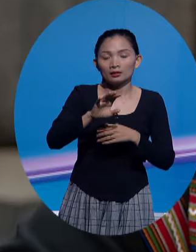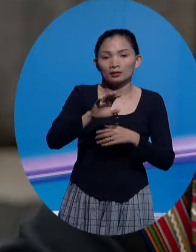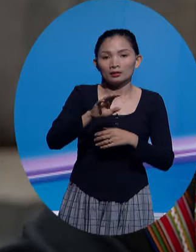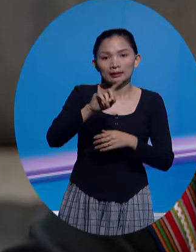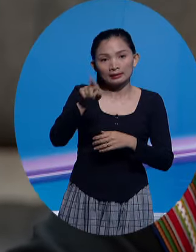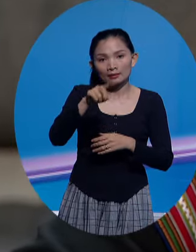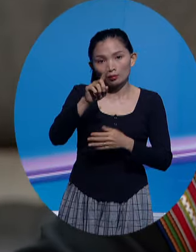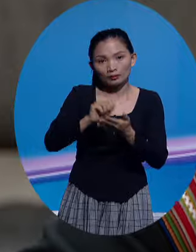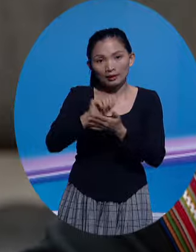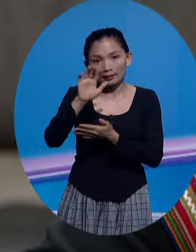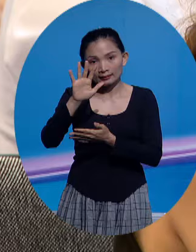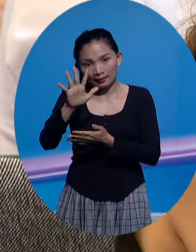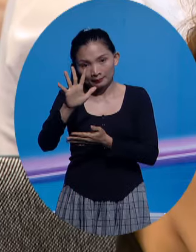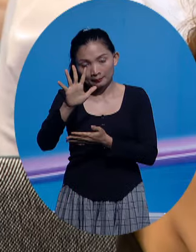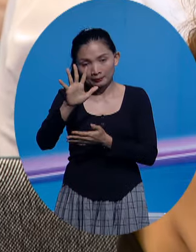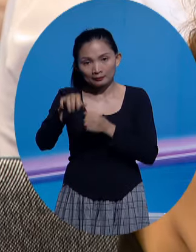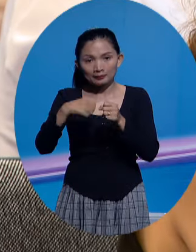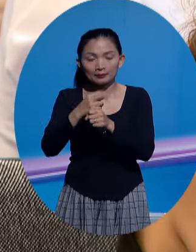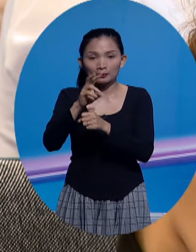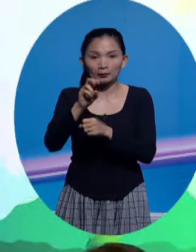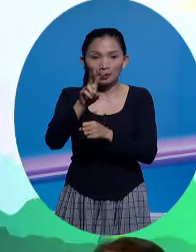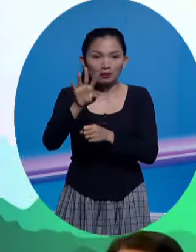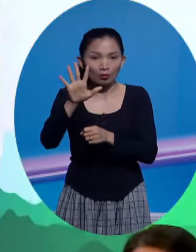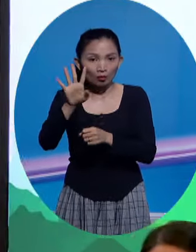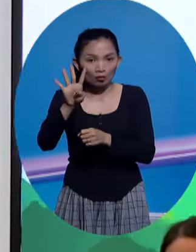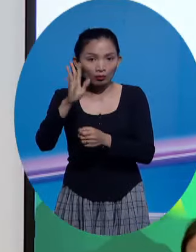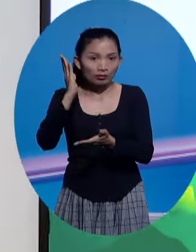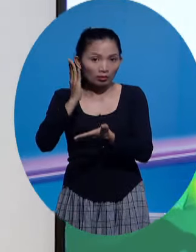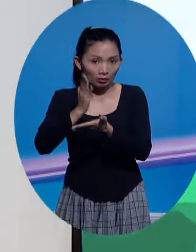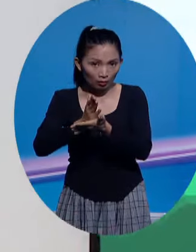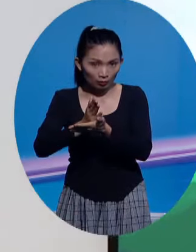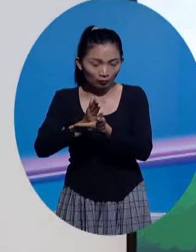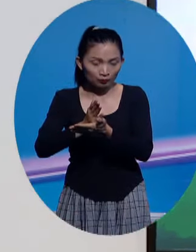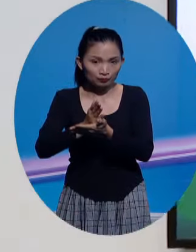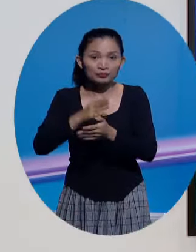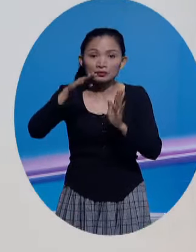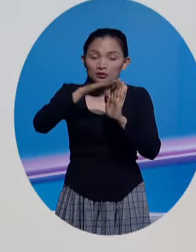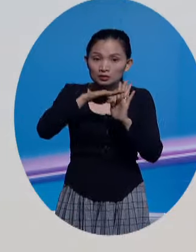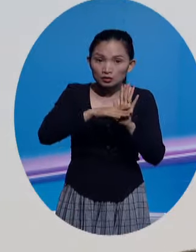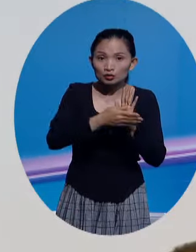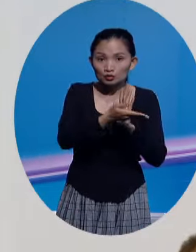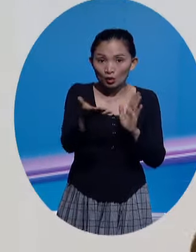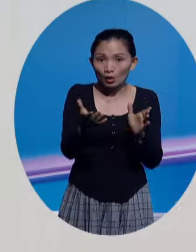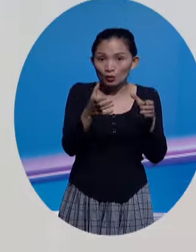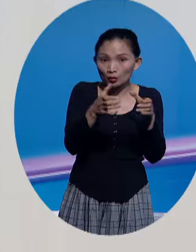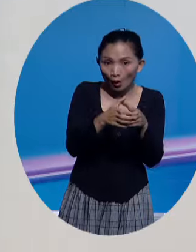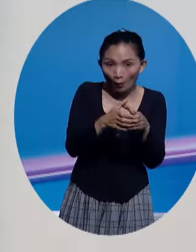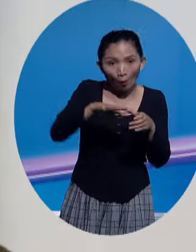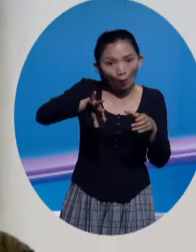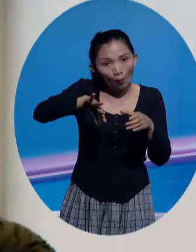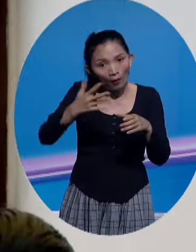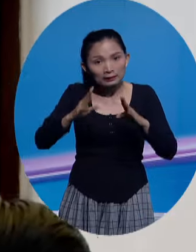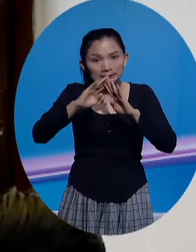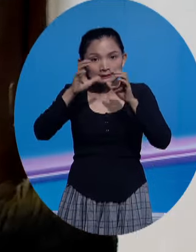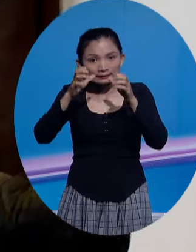2024, khám phá cảnh đẹp hùng vĩ của vùng Tây Nguyên dành cho thành viên đoàn và gia đình, khám phá những dãy núi, địa danh nổi tiếng, cung